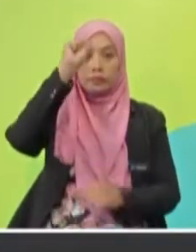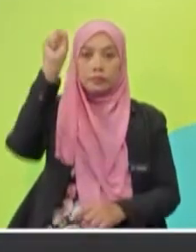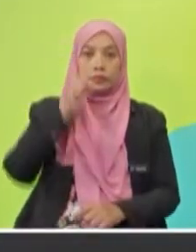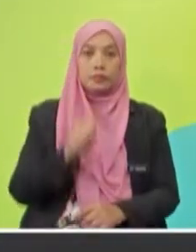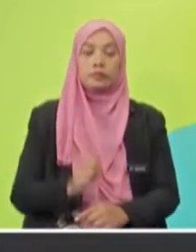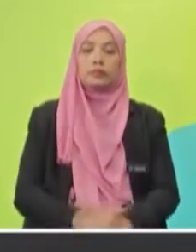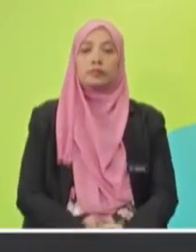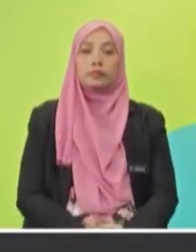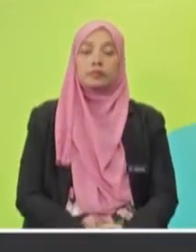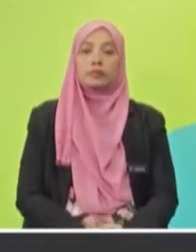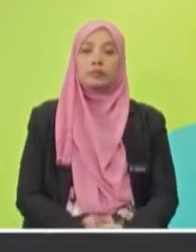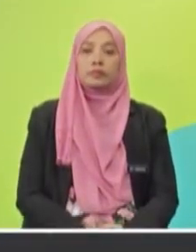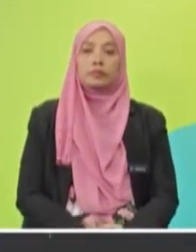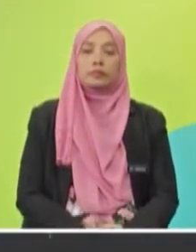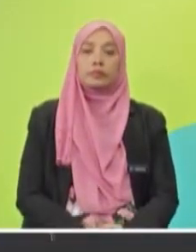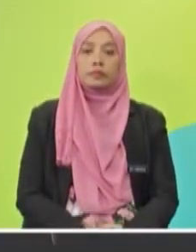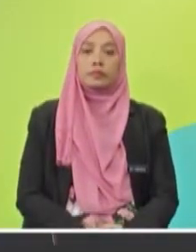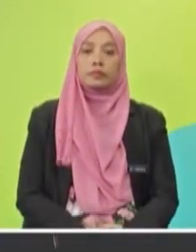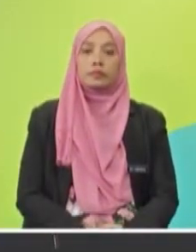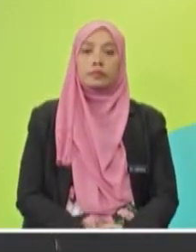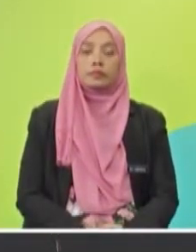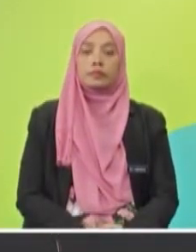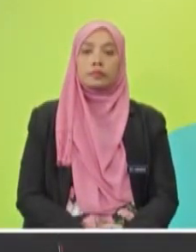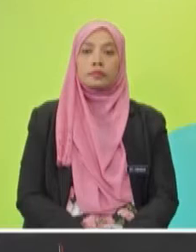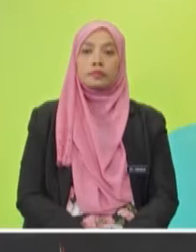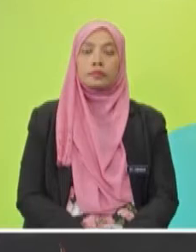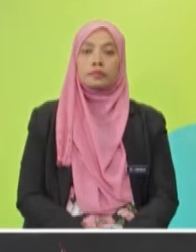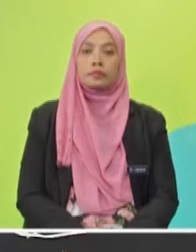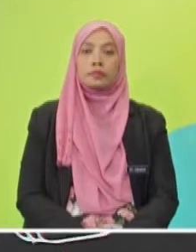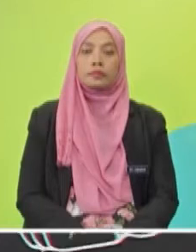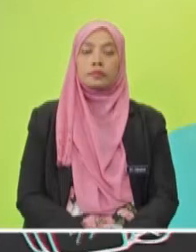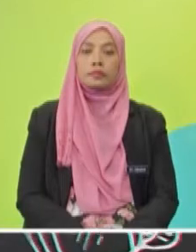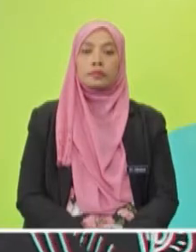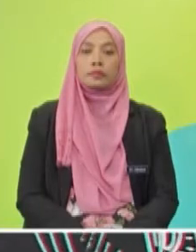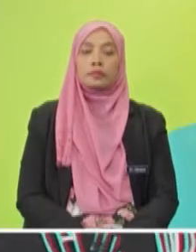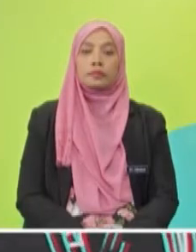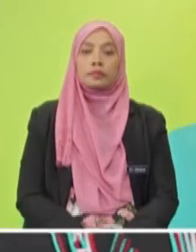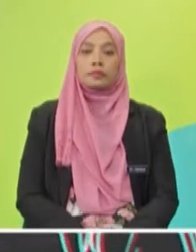cuba? Nek bagi jawapan saja. Yang mana setara?